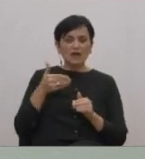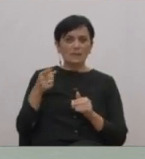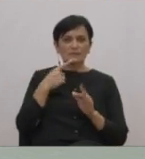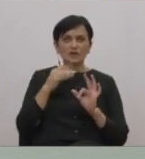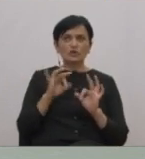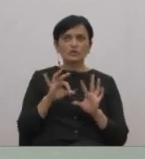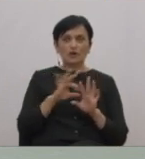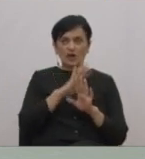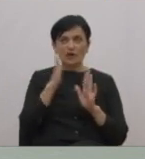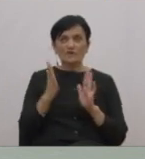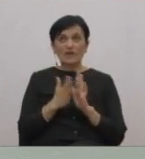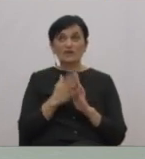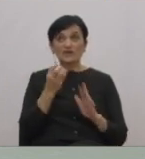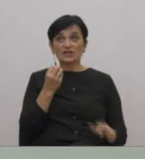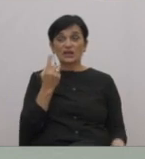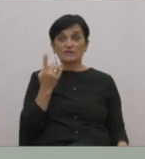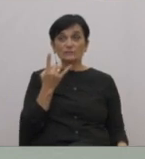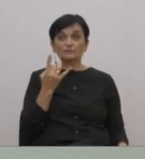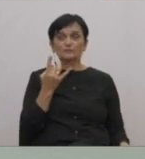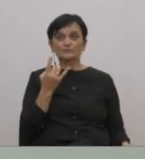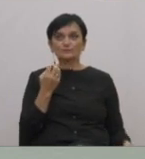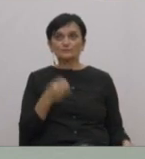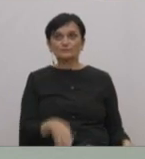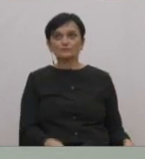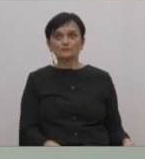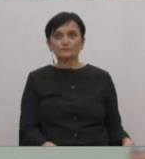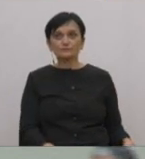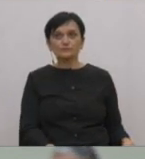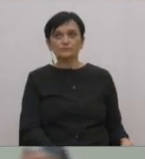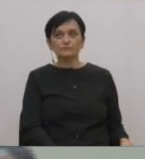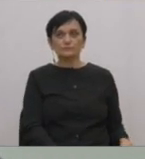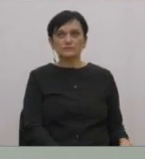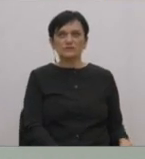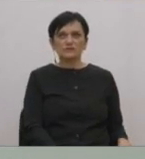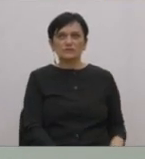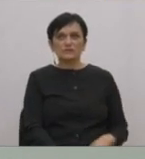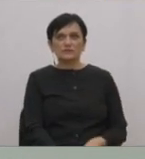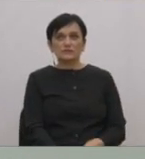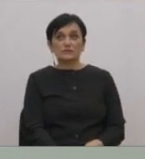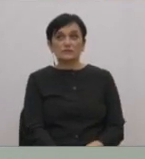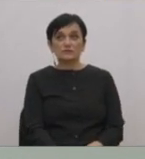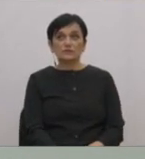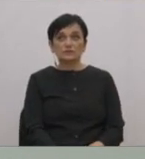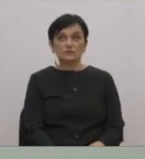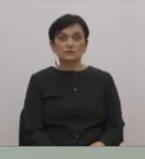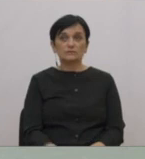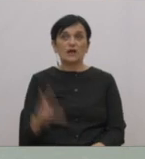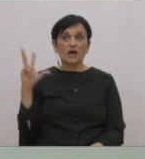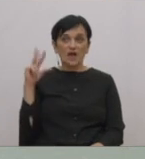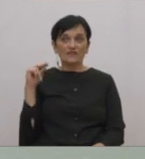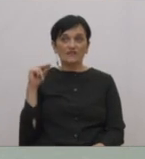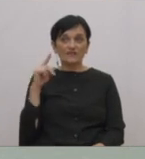sebi, i-a tirat sebi, i-a tirat sebi, i-a tirat sebi, i-a tirat sebi, i-a tirat sebi, i-a tirat sebi, i-a tirat sebi, i-a tirat